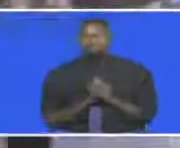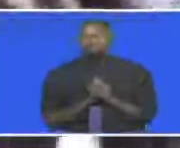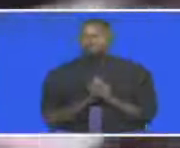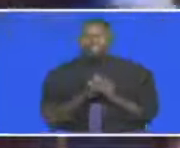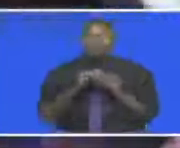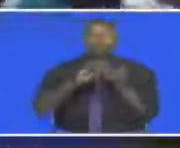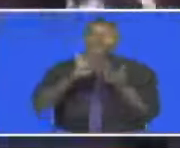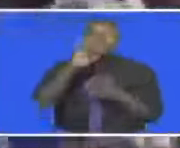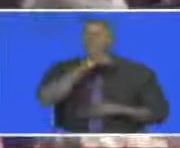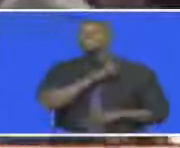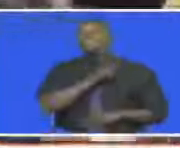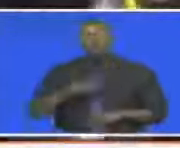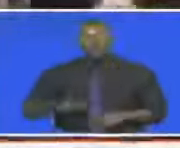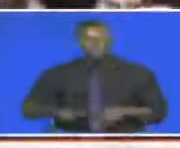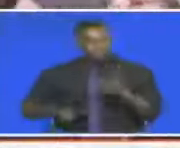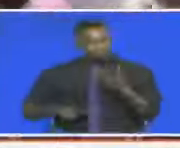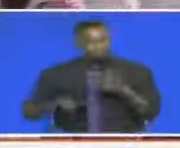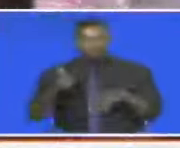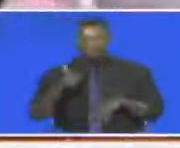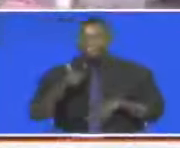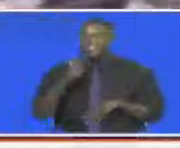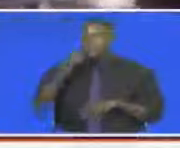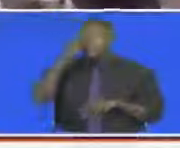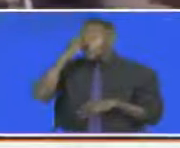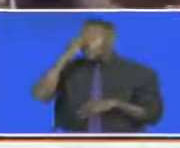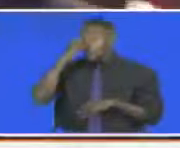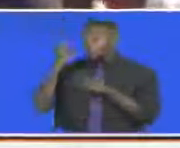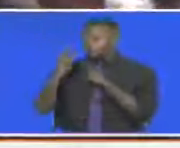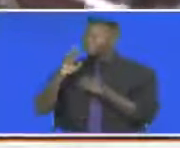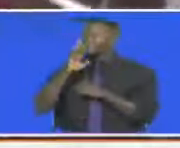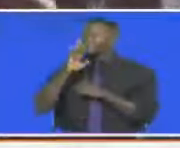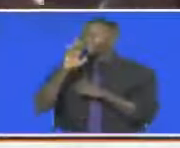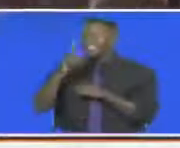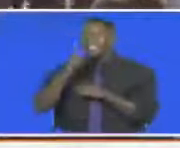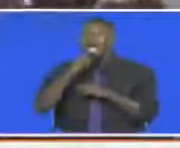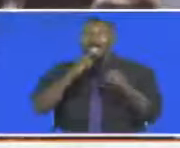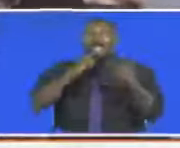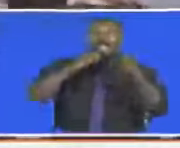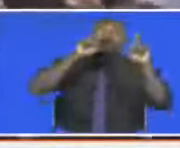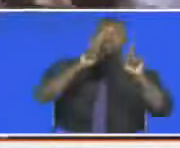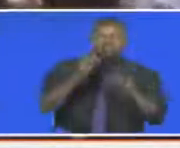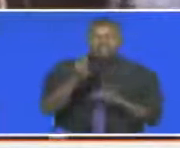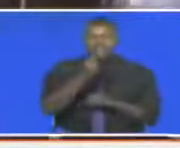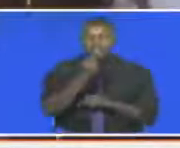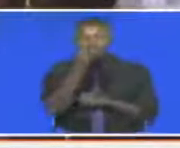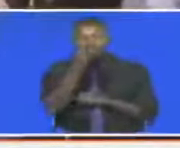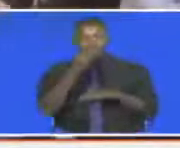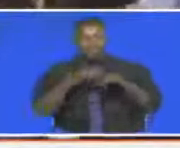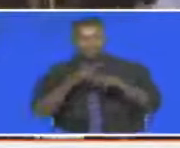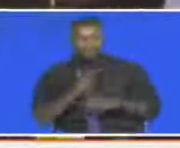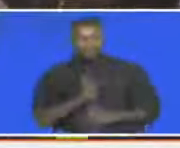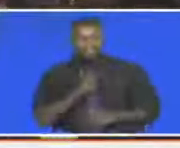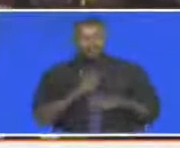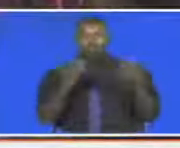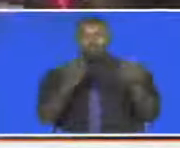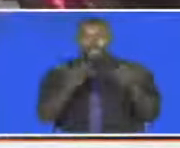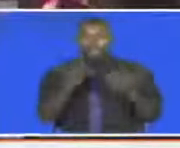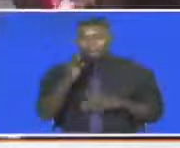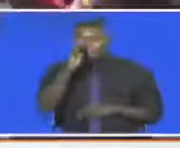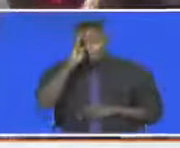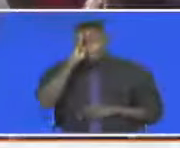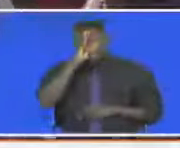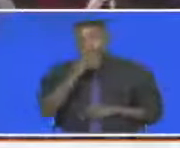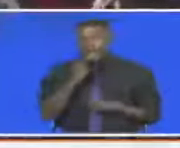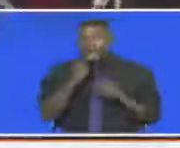Yesu asifiwe. Alipotangaza Rais William Ruto mwezi Februari mwaka huu akiwa katika ziara yake kaunti ya Bungoma